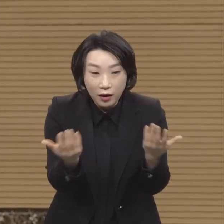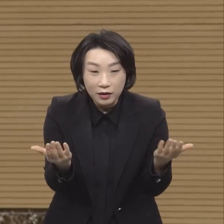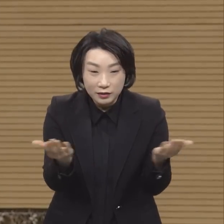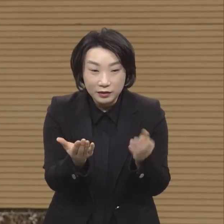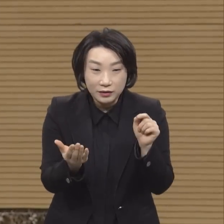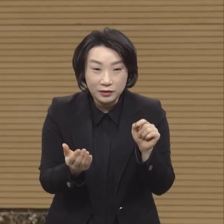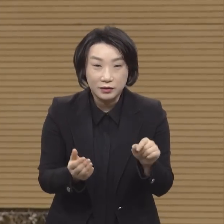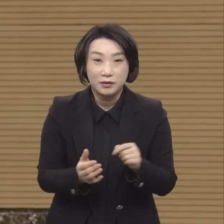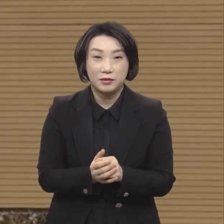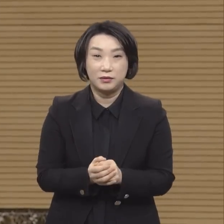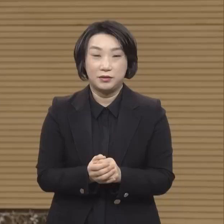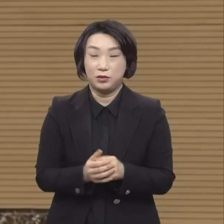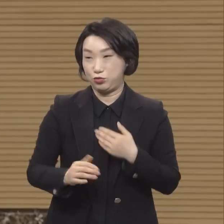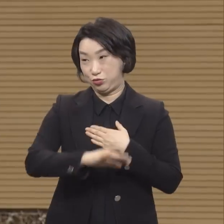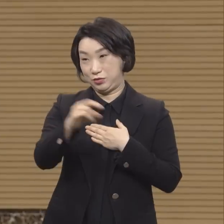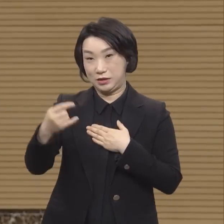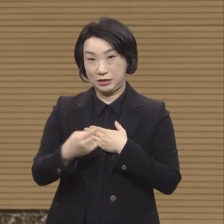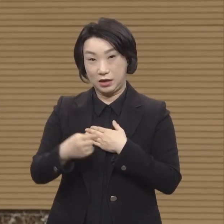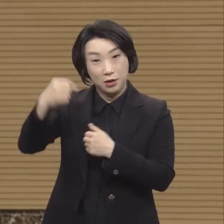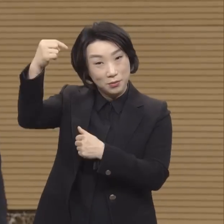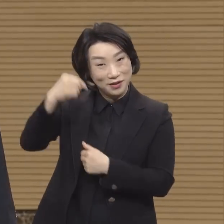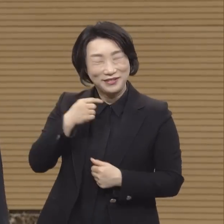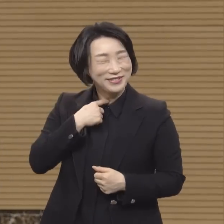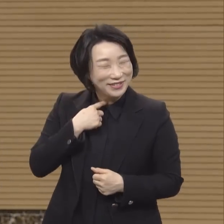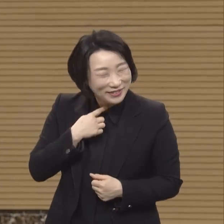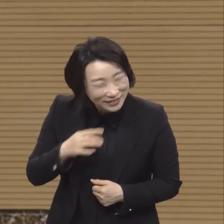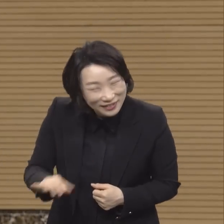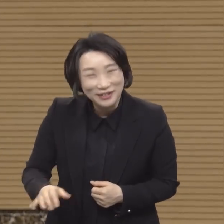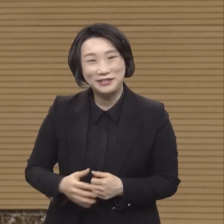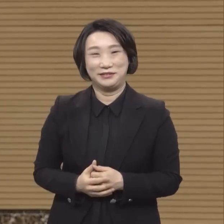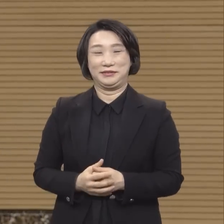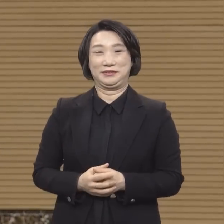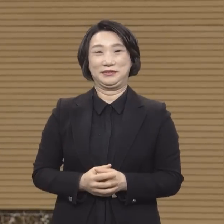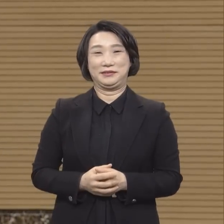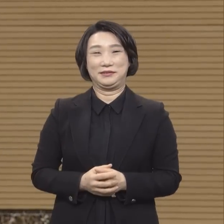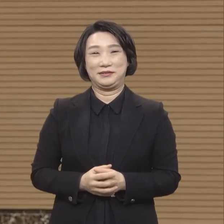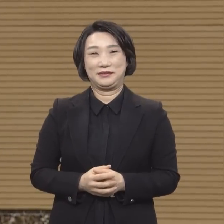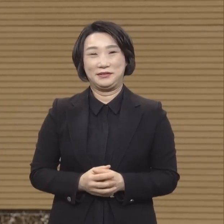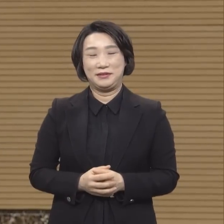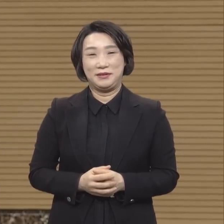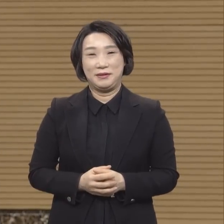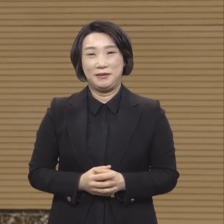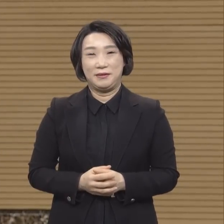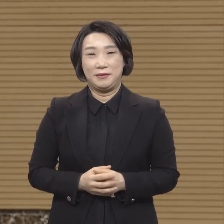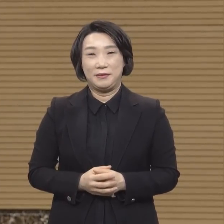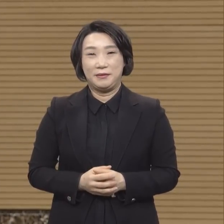없는 일을 우리에게 요구한 사실이 전혀 없습니다.